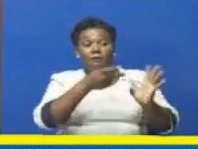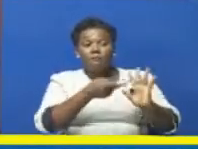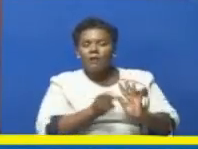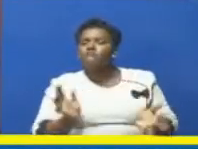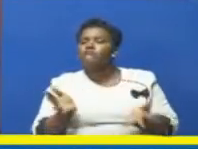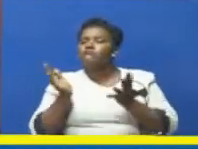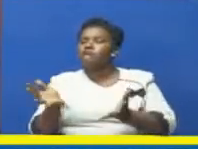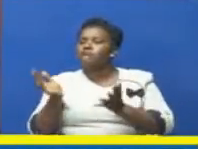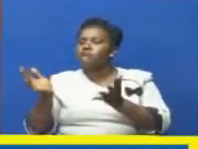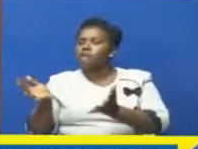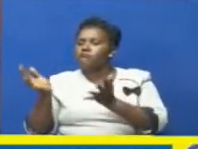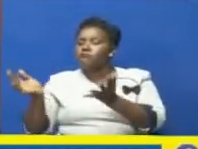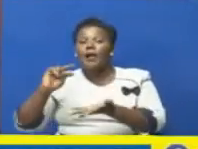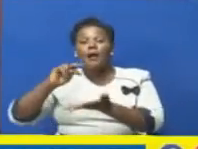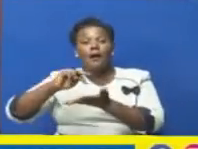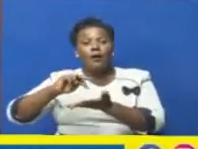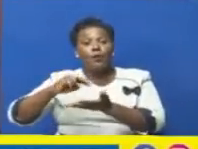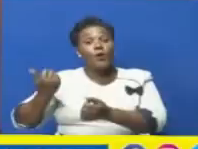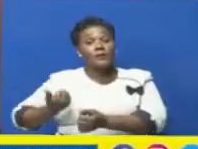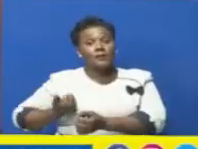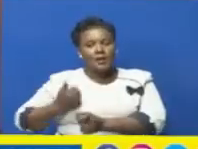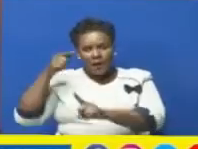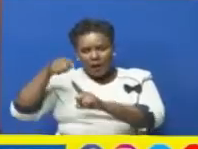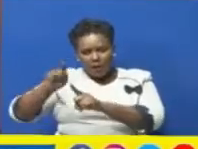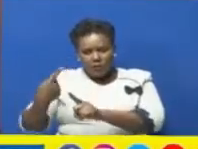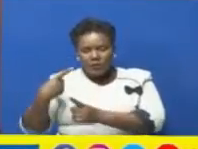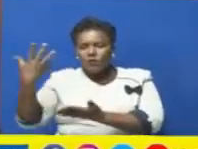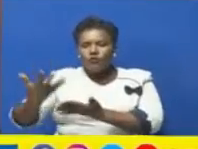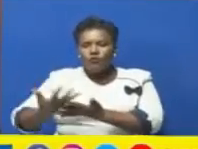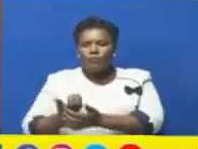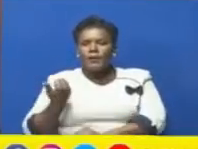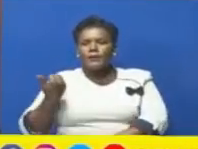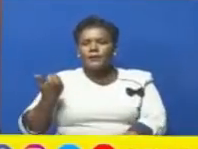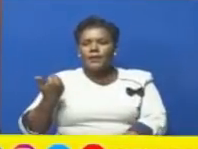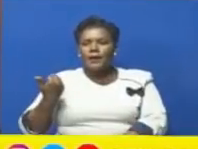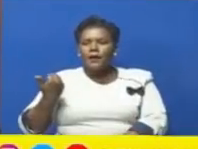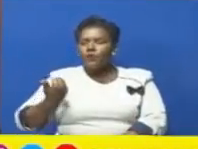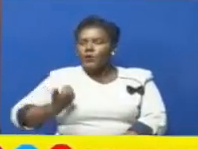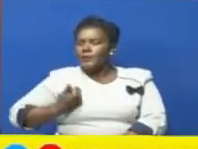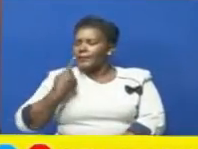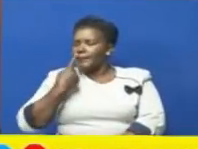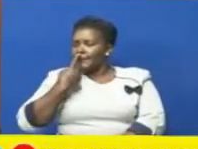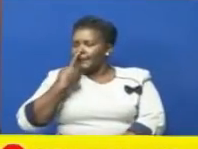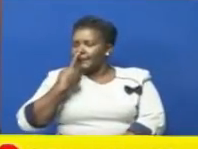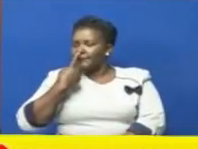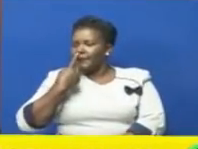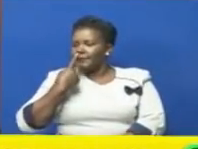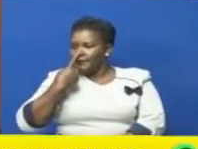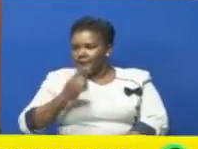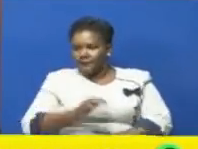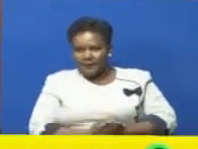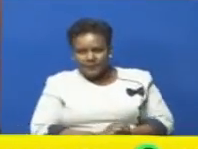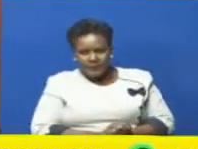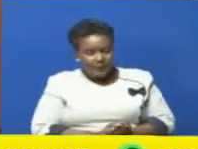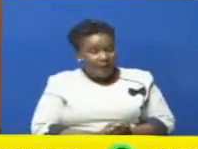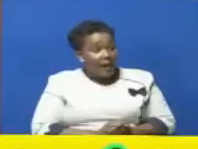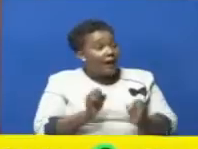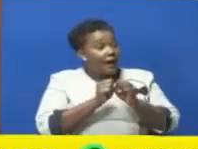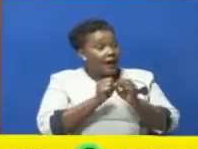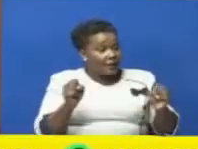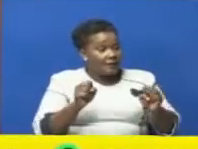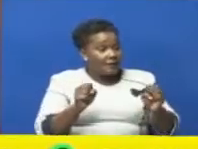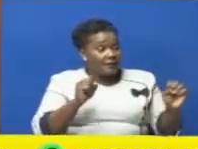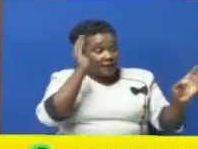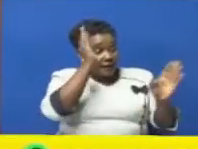hayo ili kupata wanafunzi wengi wenye sifa. Hali inatajwa kuwa ni mbaya zaidi katika mikoa ya Nyanda ya Kanda ya Kusini